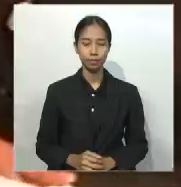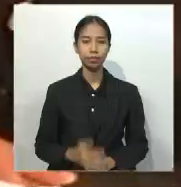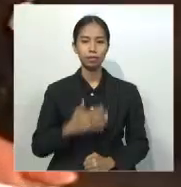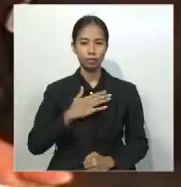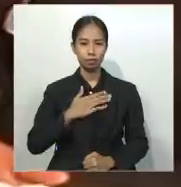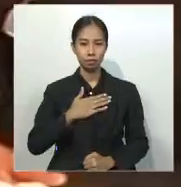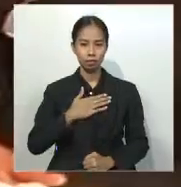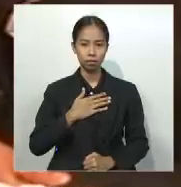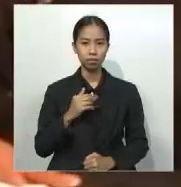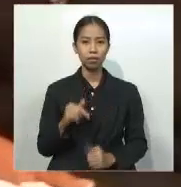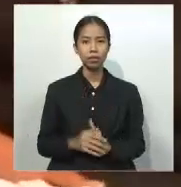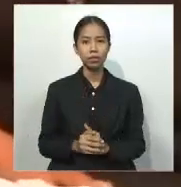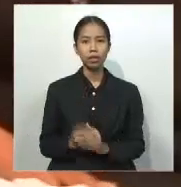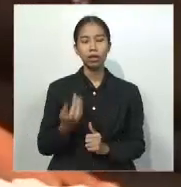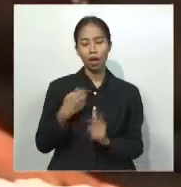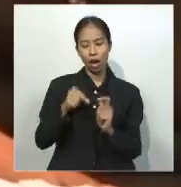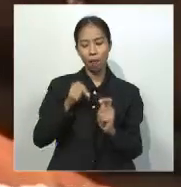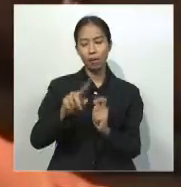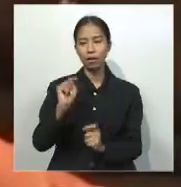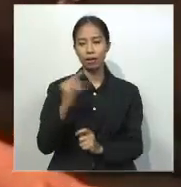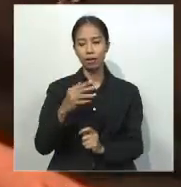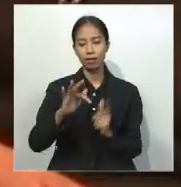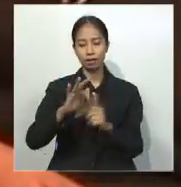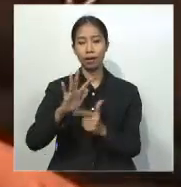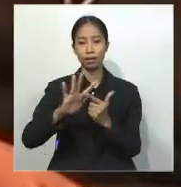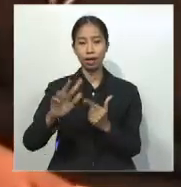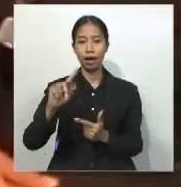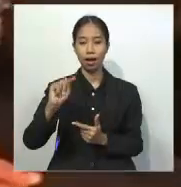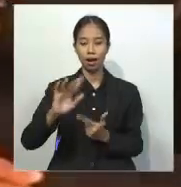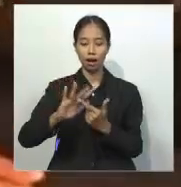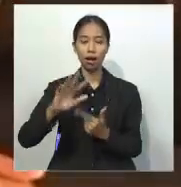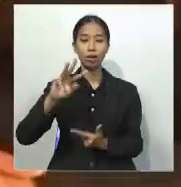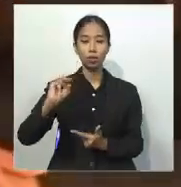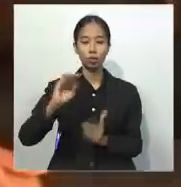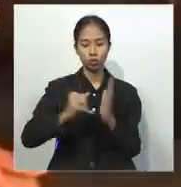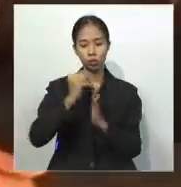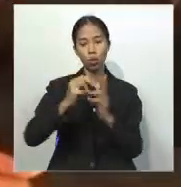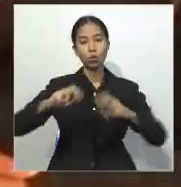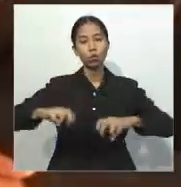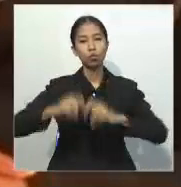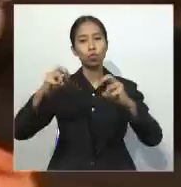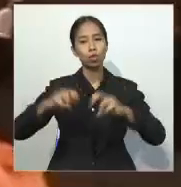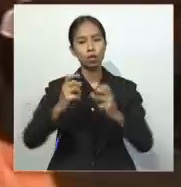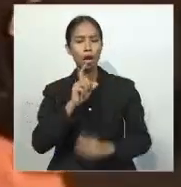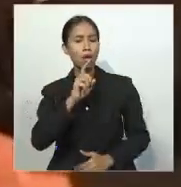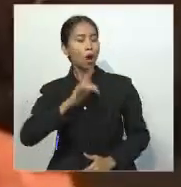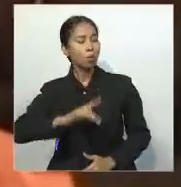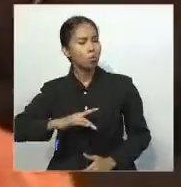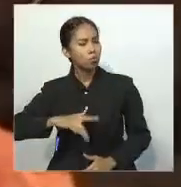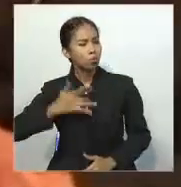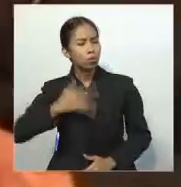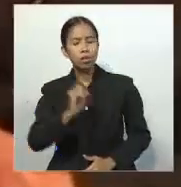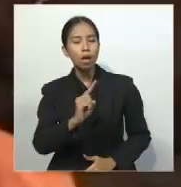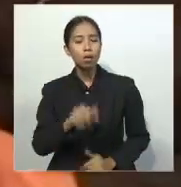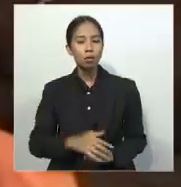มาจากที่ท่าตูมครับอำเภอท่าตูมสุรินทร์ครับ ความรู้สึกยังไงบ้าง โอ้ก็